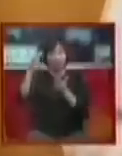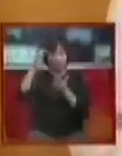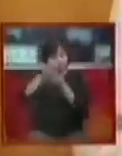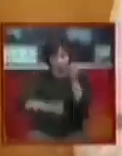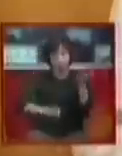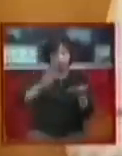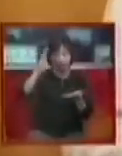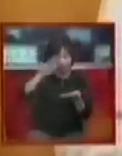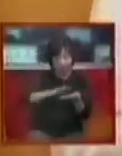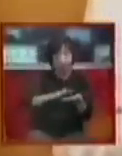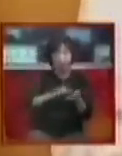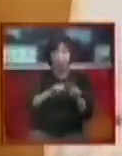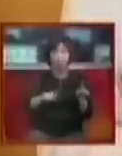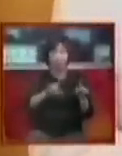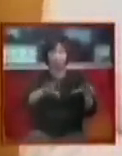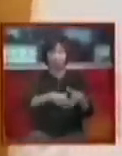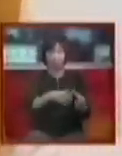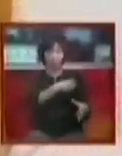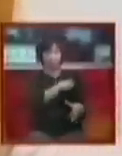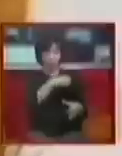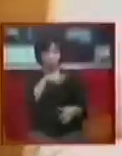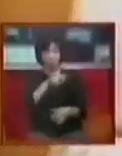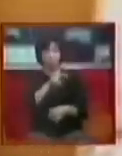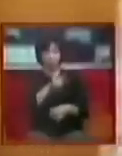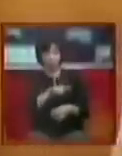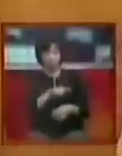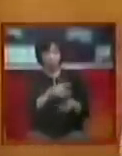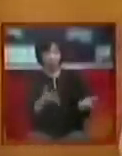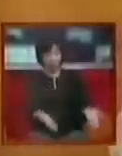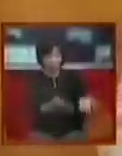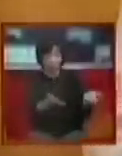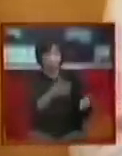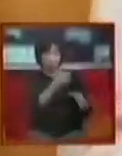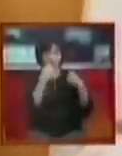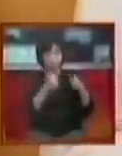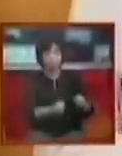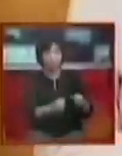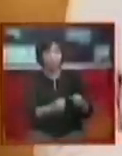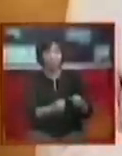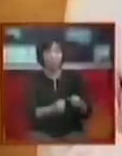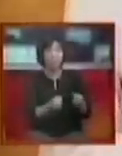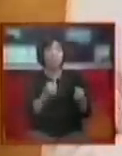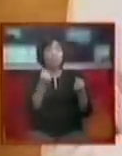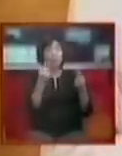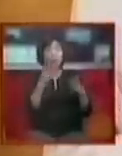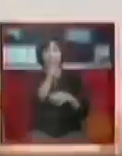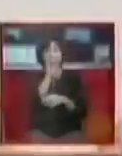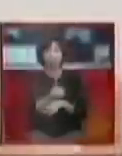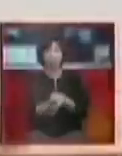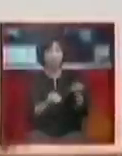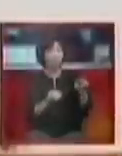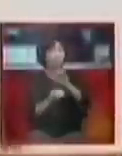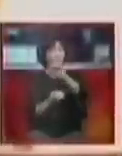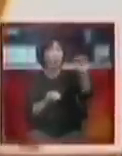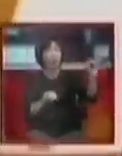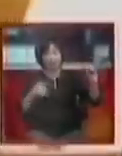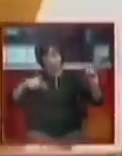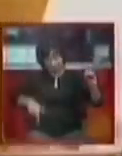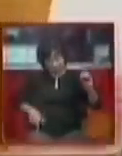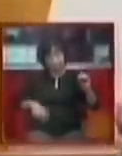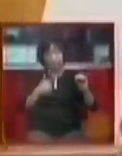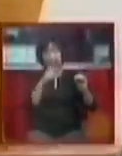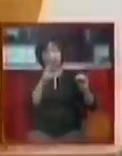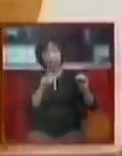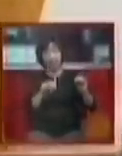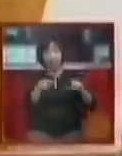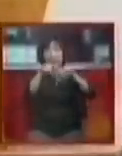pwersa ng kapulisan. Di po ba, nang dumating tayo, 45% ng ating kapulisan ang walang baril at tumaasa, baka